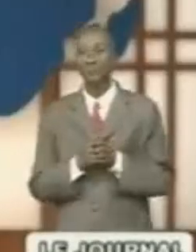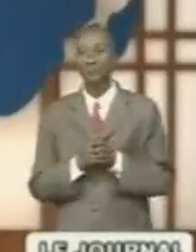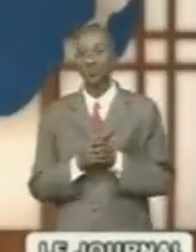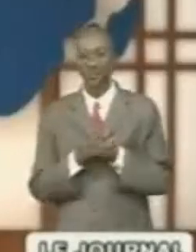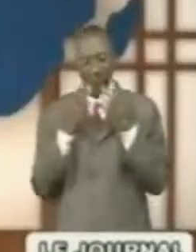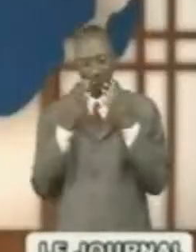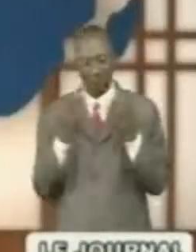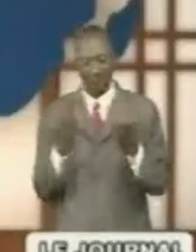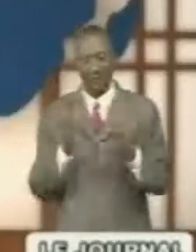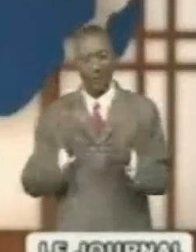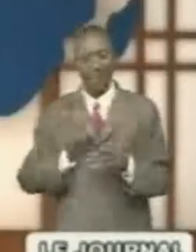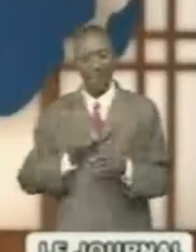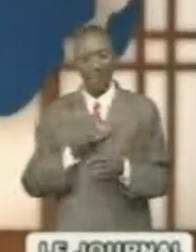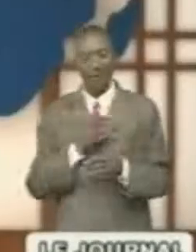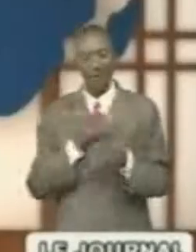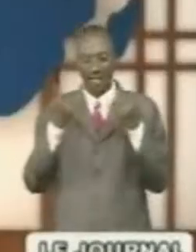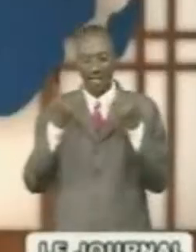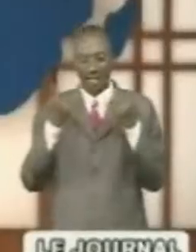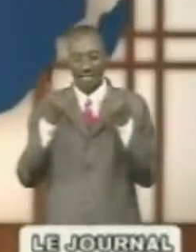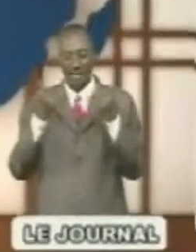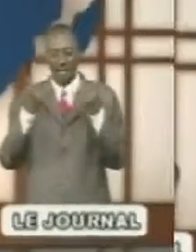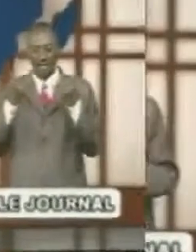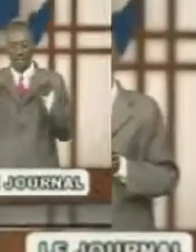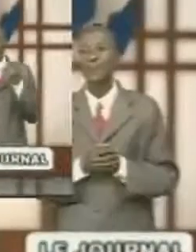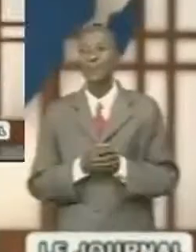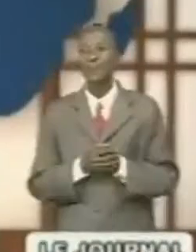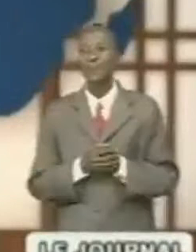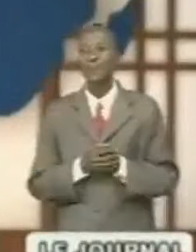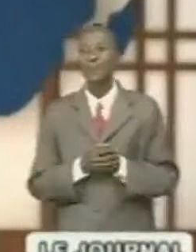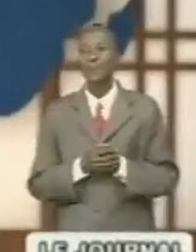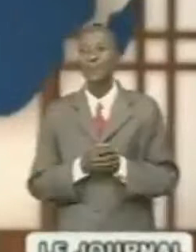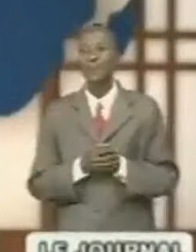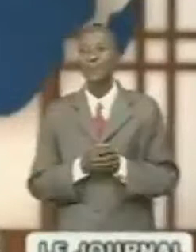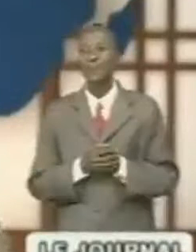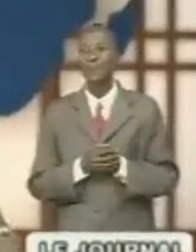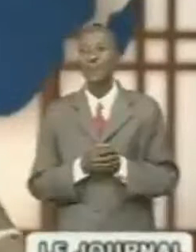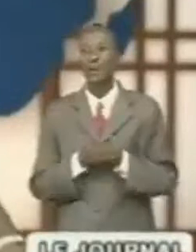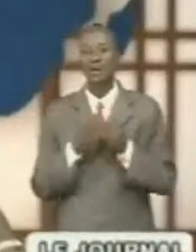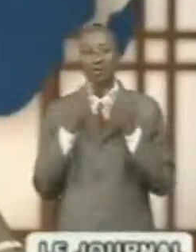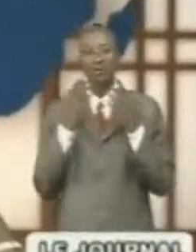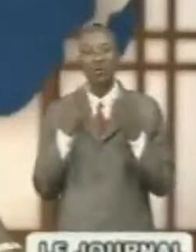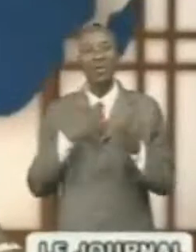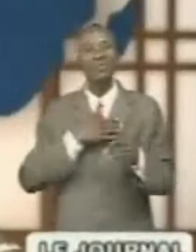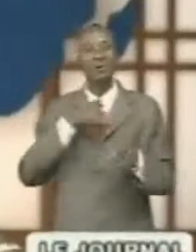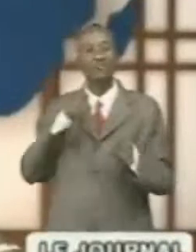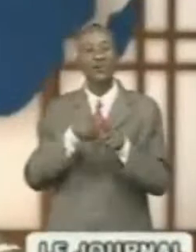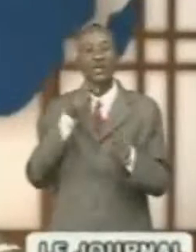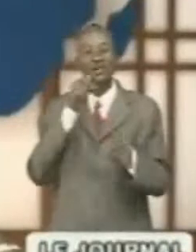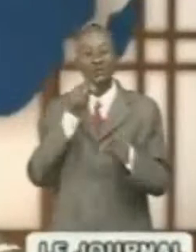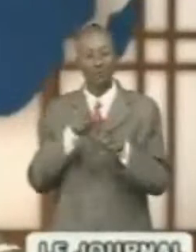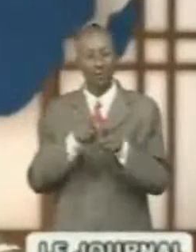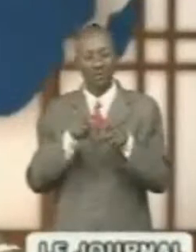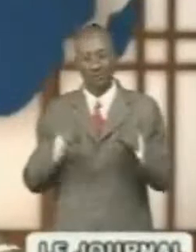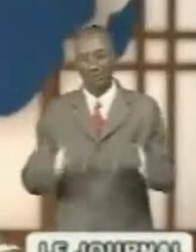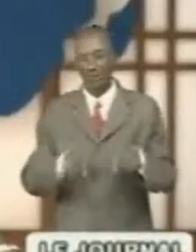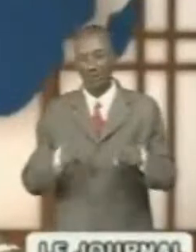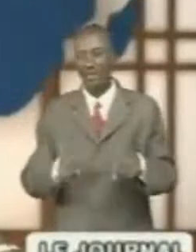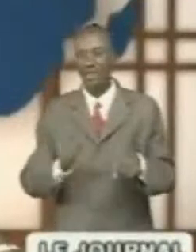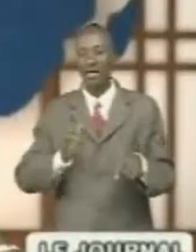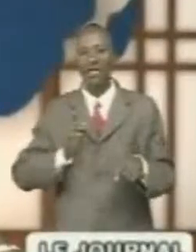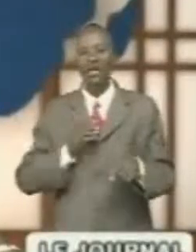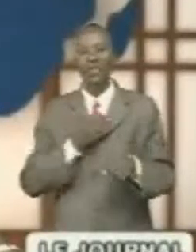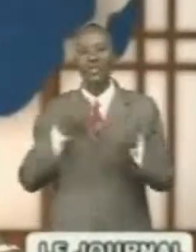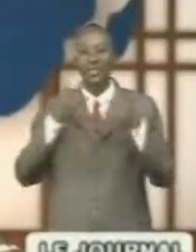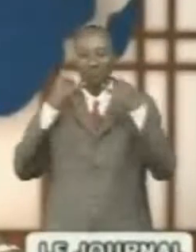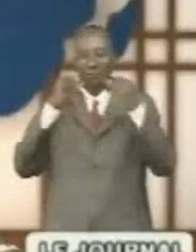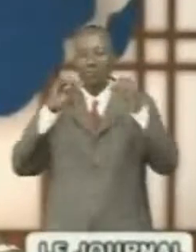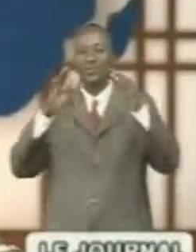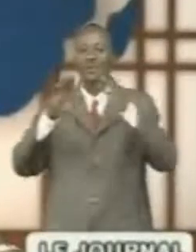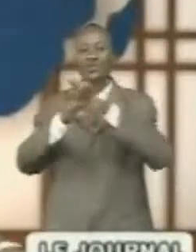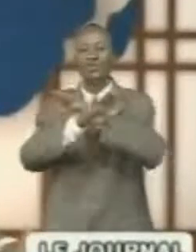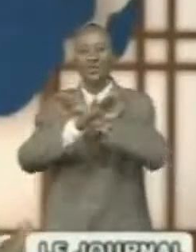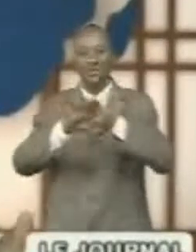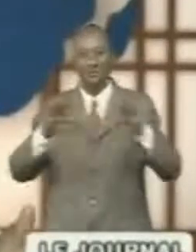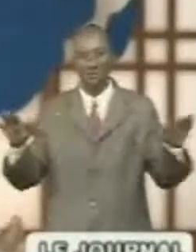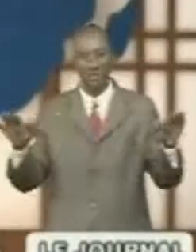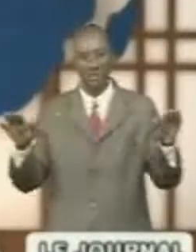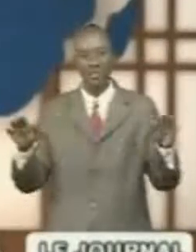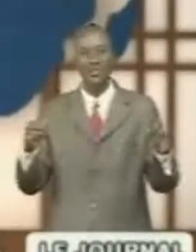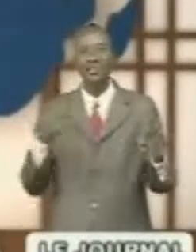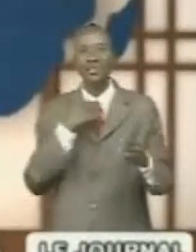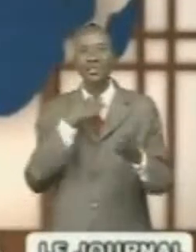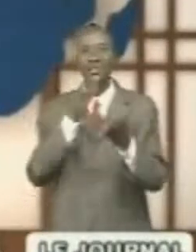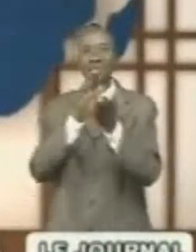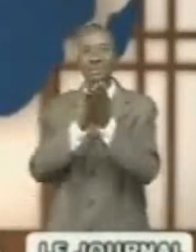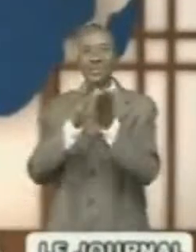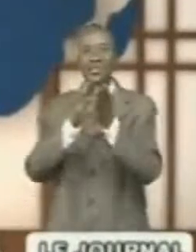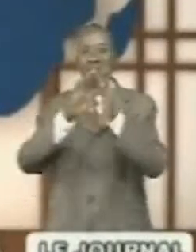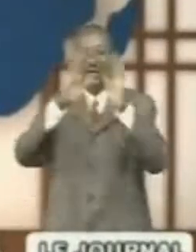Bien, c'est la fin de ce journal. Avant de... Bien, mesdames et messieurs, ainsi se termine ce journal. Merci à vous